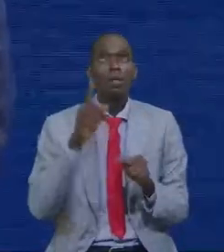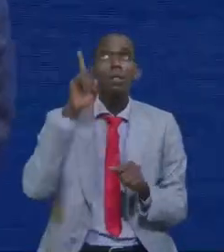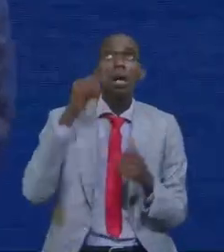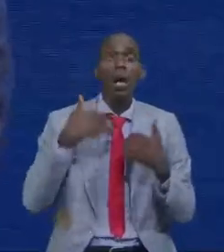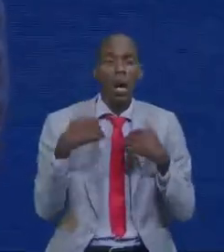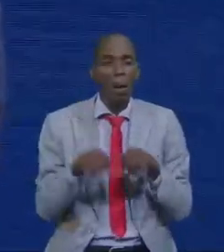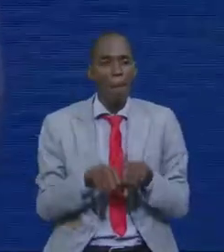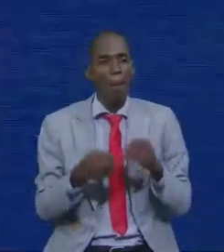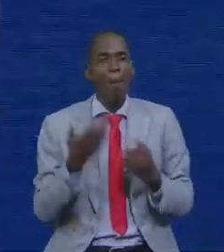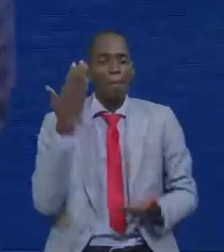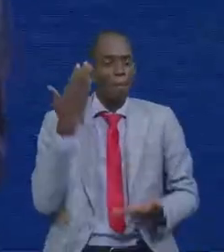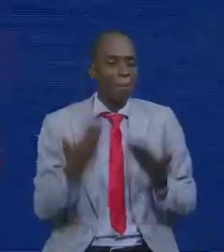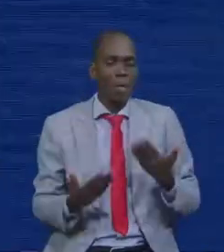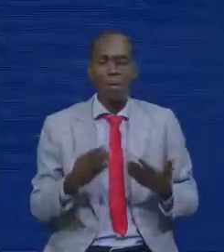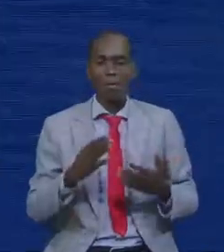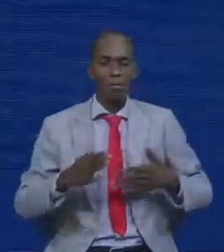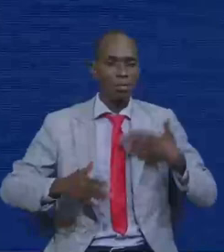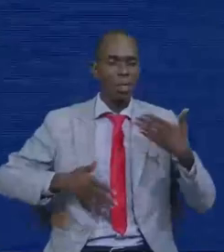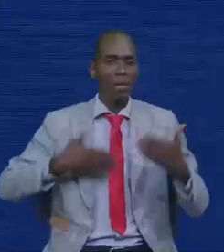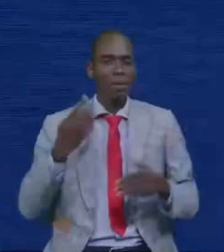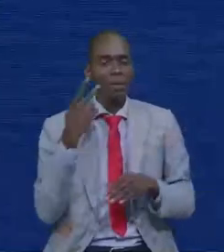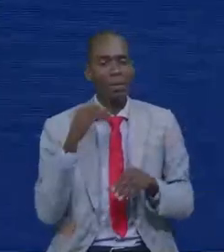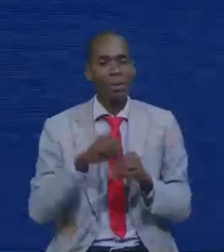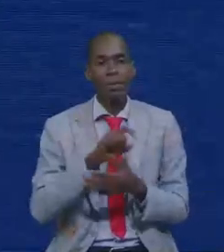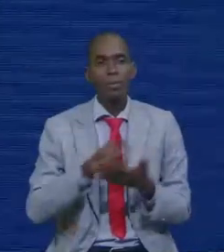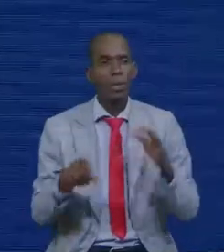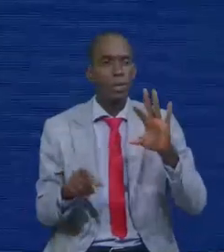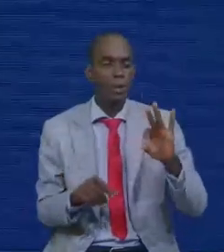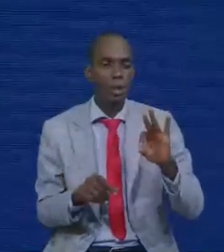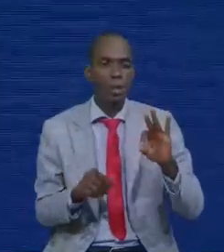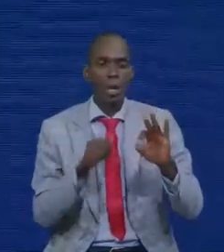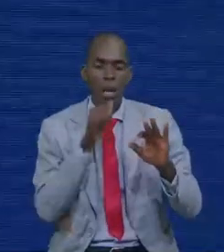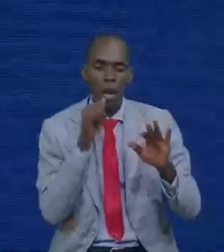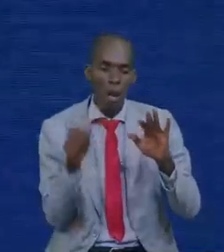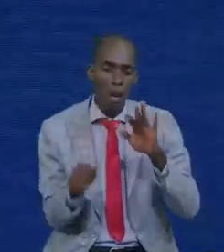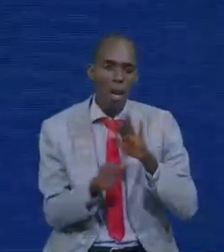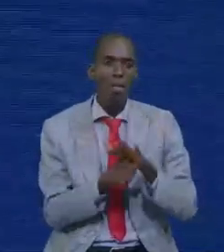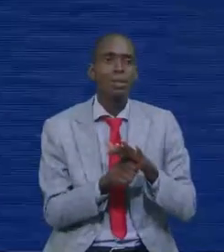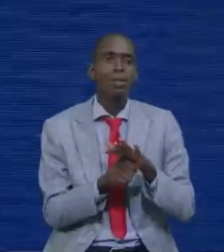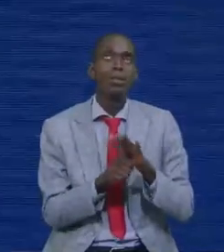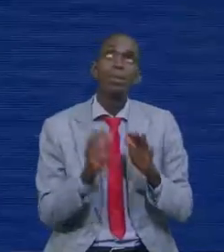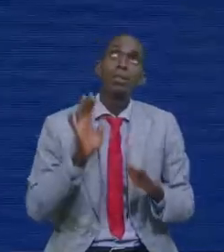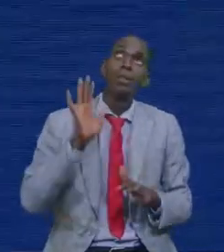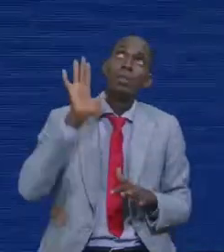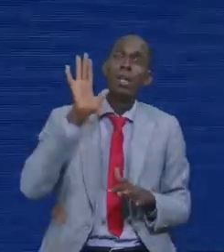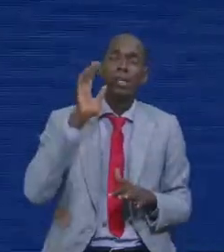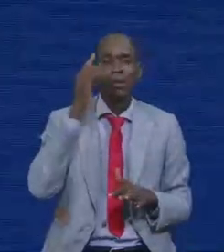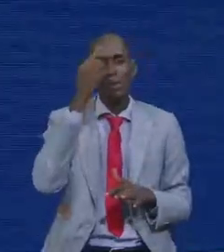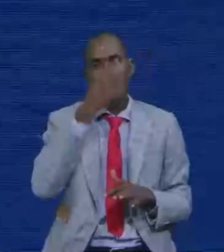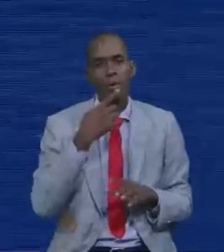réjouiront. Verset 11, il dit, détourne ton regard de mes péchés.